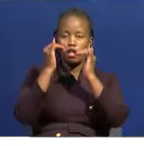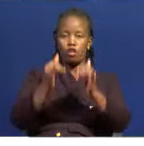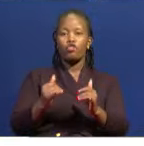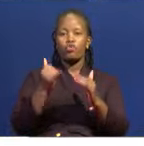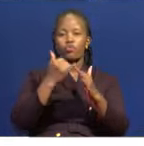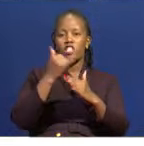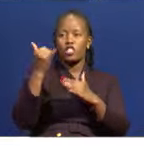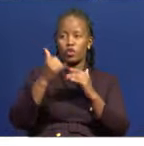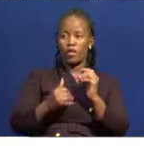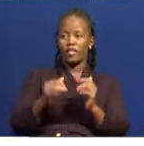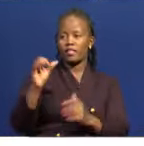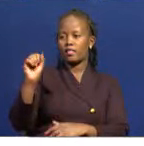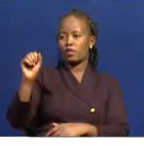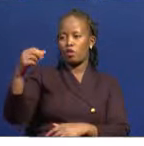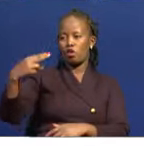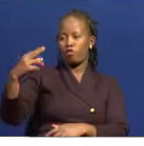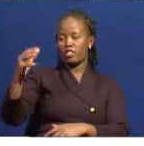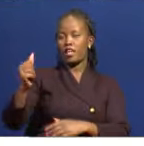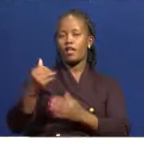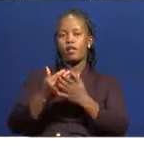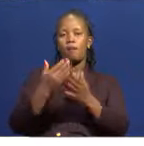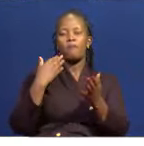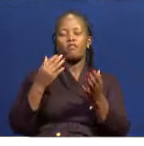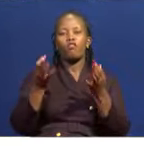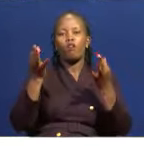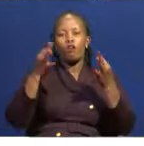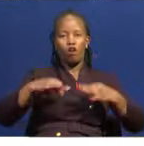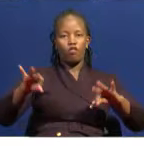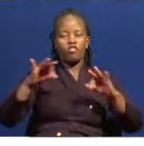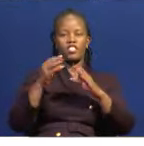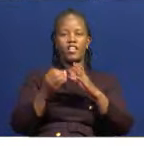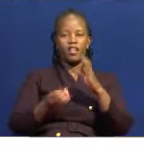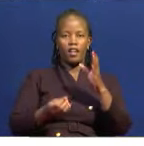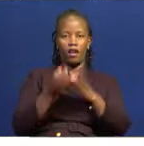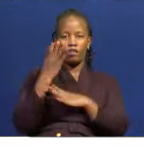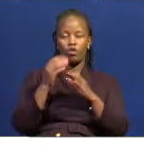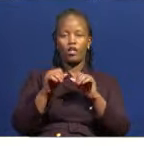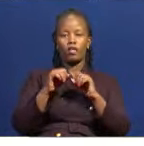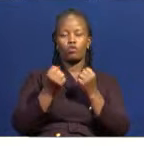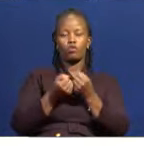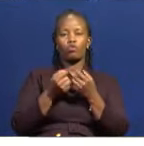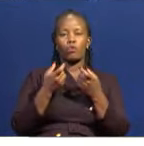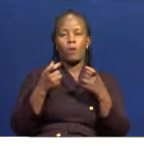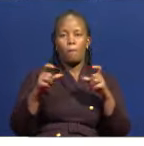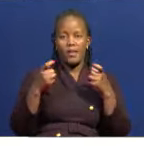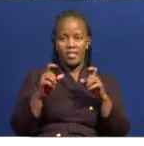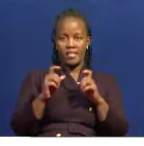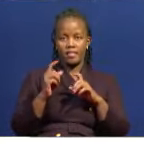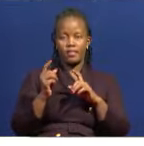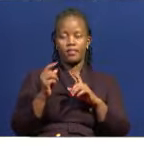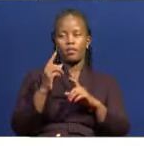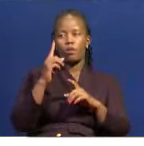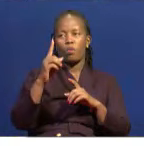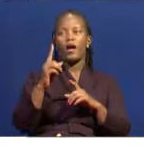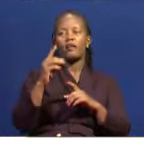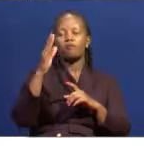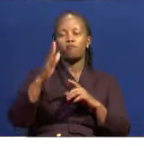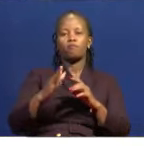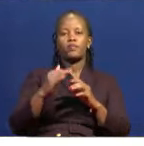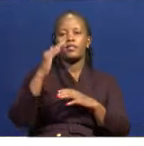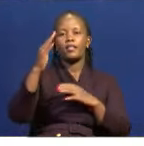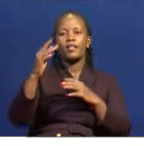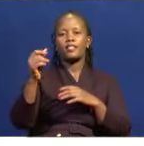rasmi kwa bima hiyo ya kuwekwa kwa huduma za matibabu katika mitandao ama mtandao tarehe moja mwezi ujao. Kunradi.